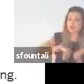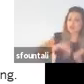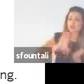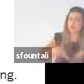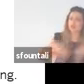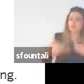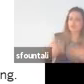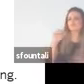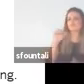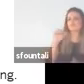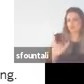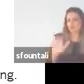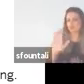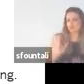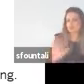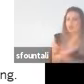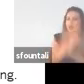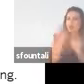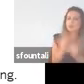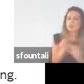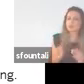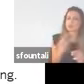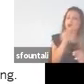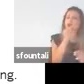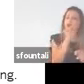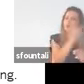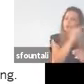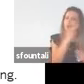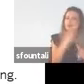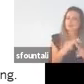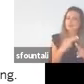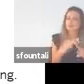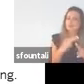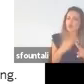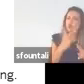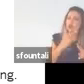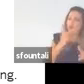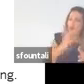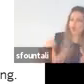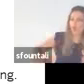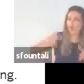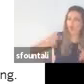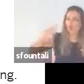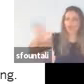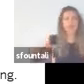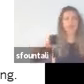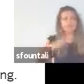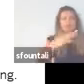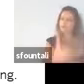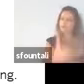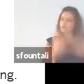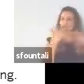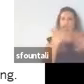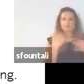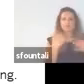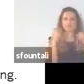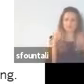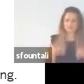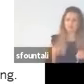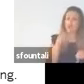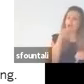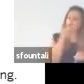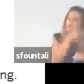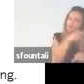θα αντανακλαστεί και στην κουλτούρα μας. Και νομίζω ότι αυτό είναι στην πραγματικότητα το πιο σημαντικό πράγμα. Αυτό μας είπε